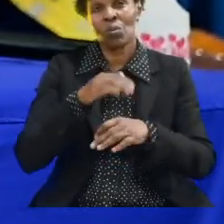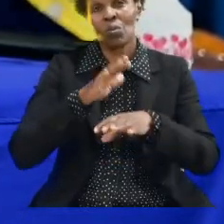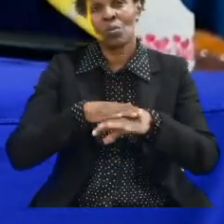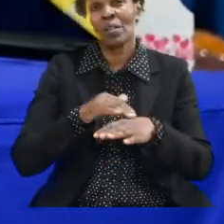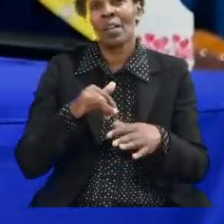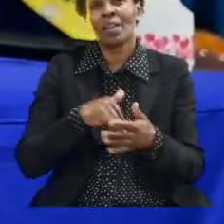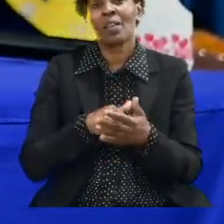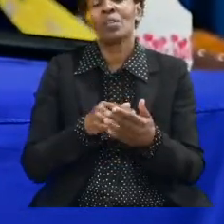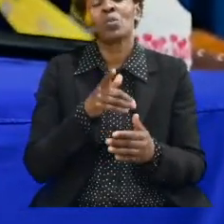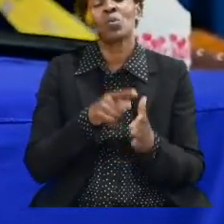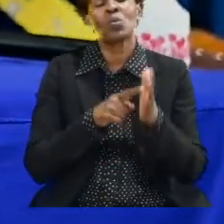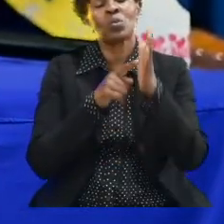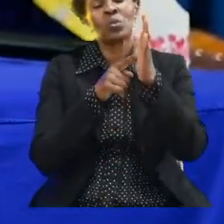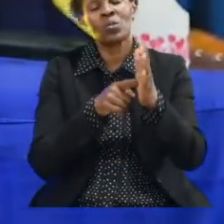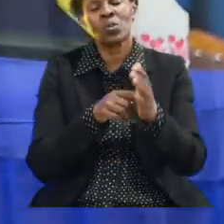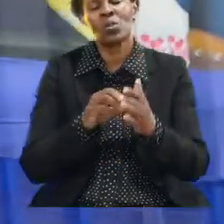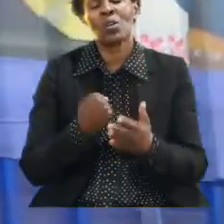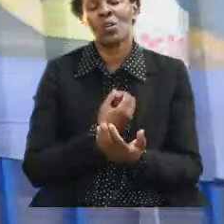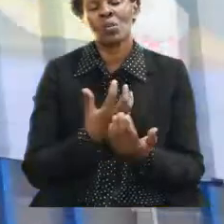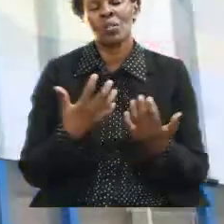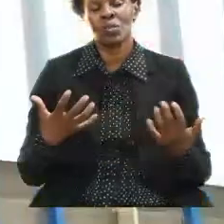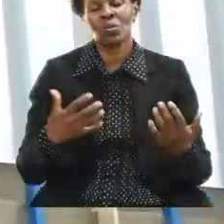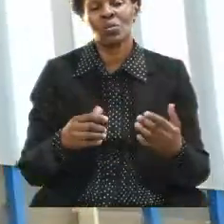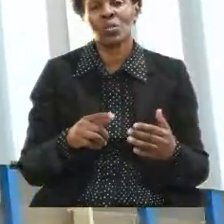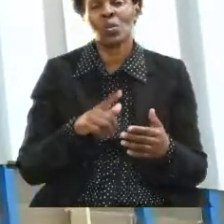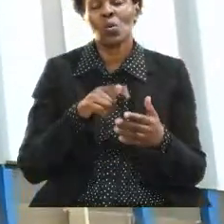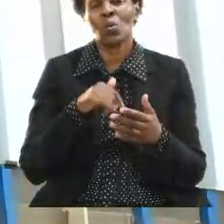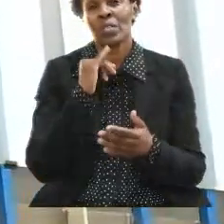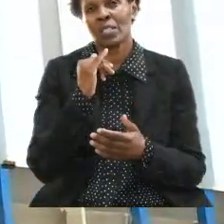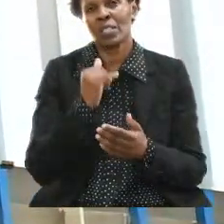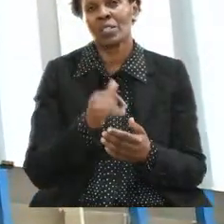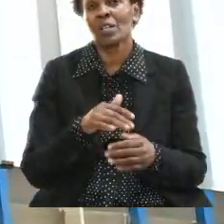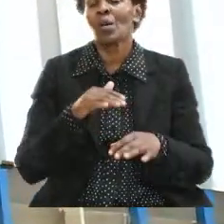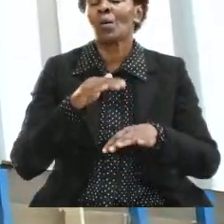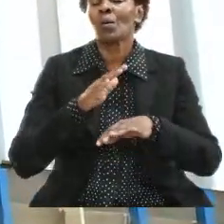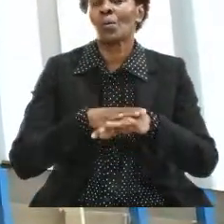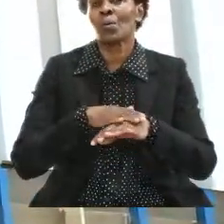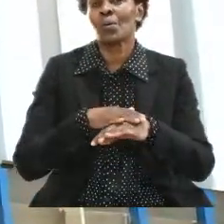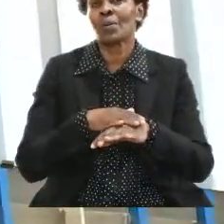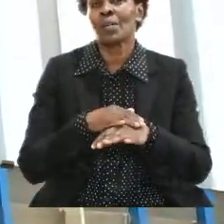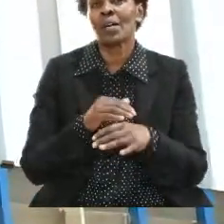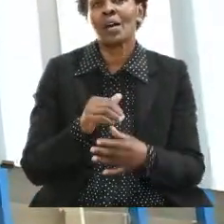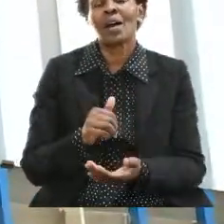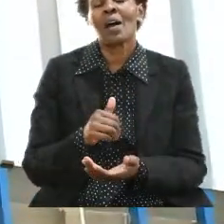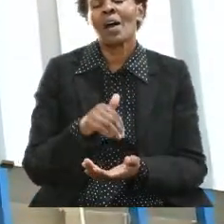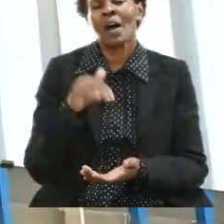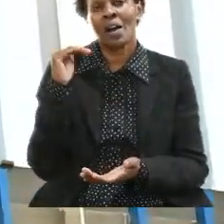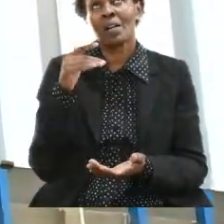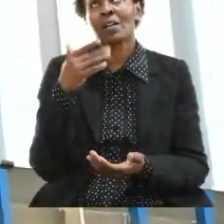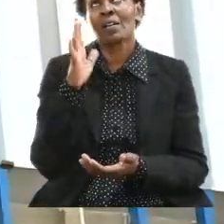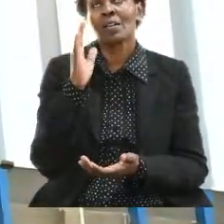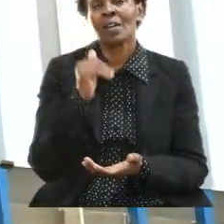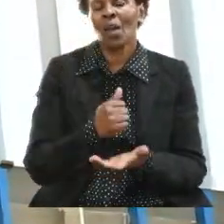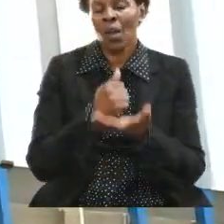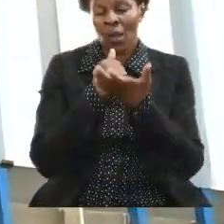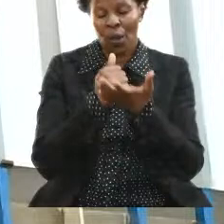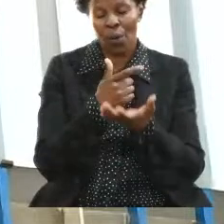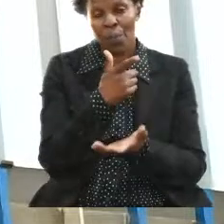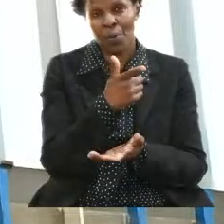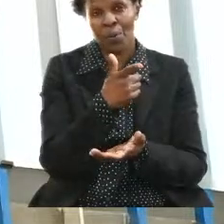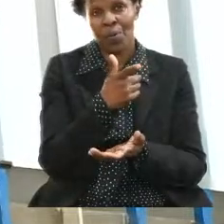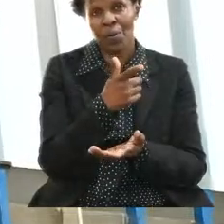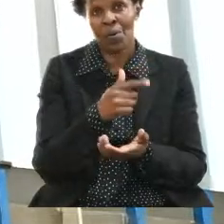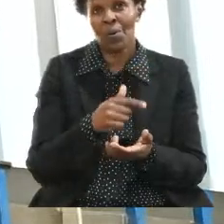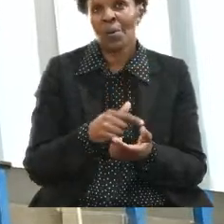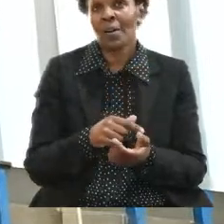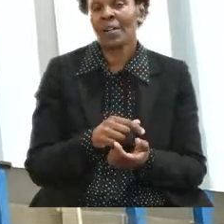njega ya kugera. Na ithuĩ tũrĩ ciana twĩre Ngai atũteithie gũcagũra gwĩkaga wega. Rĩrĩa tũgũtarwo nĩ